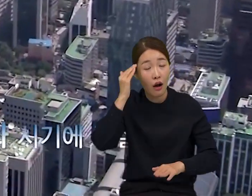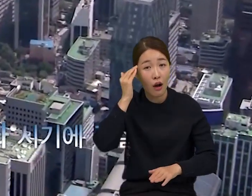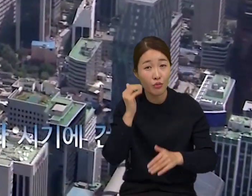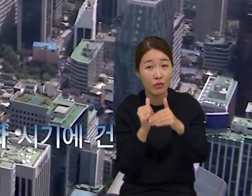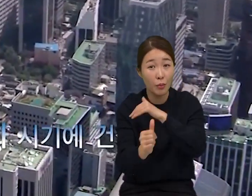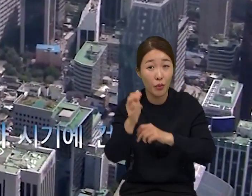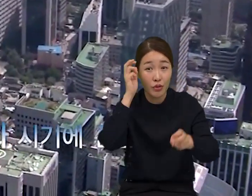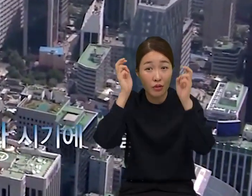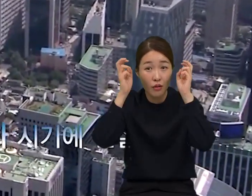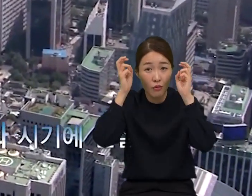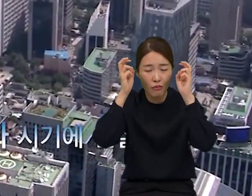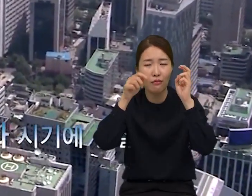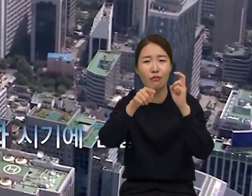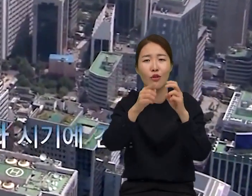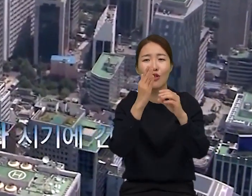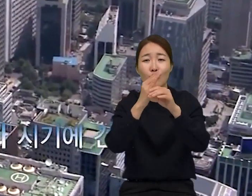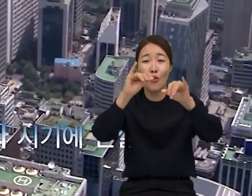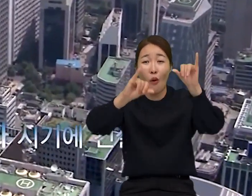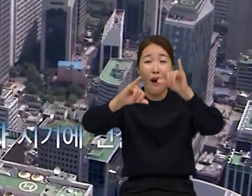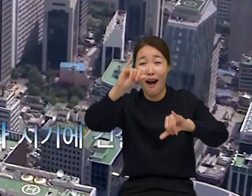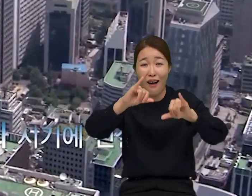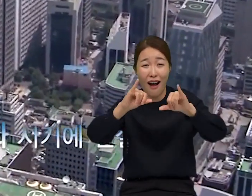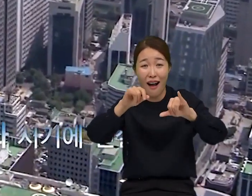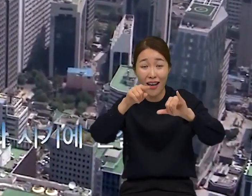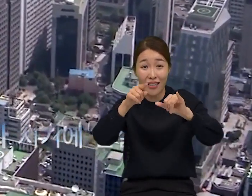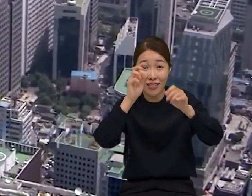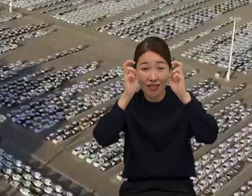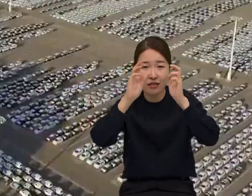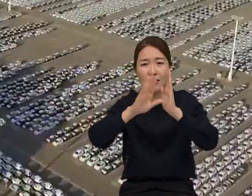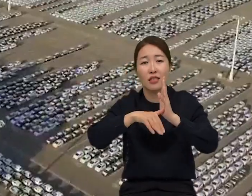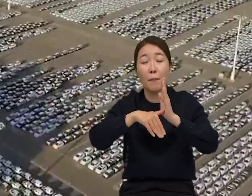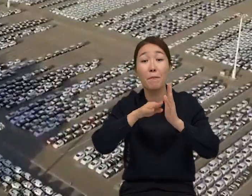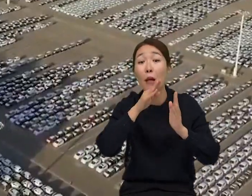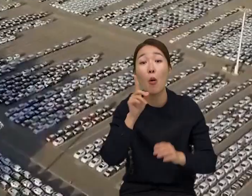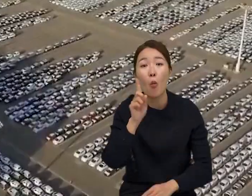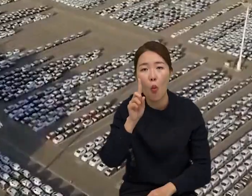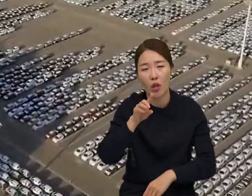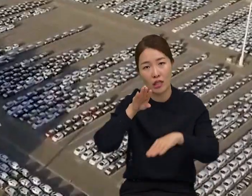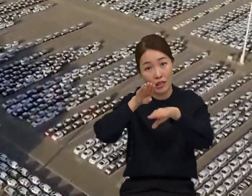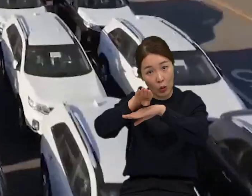오늘날 한국의 대표 산업이 이 중화공업화 시기에 건설됐다.